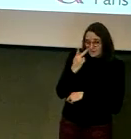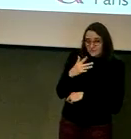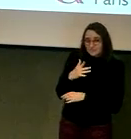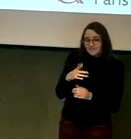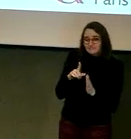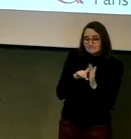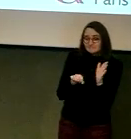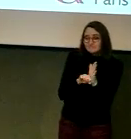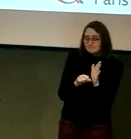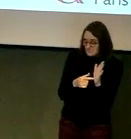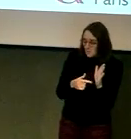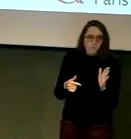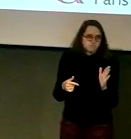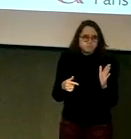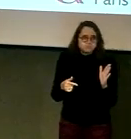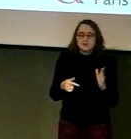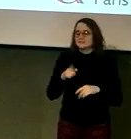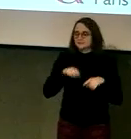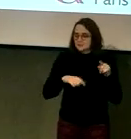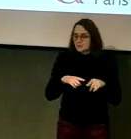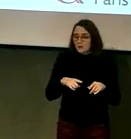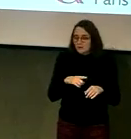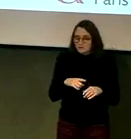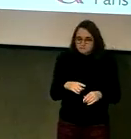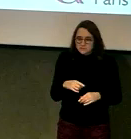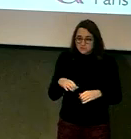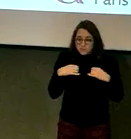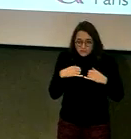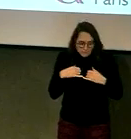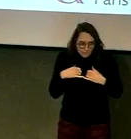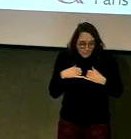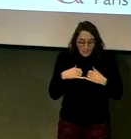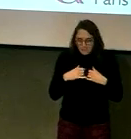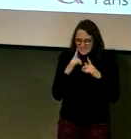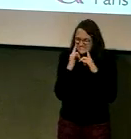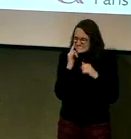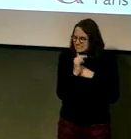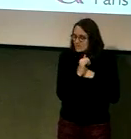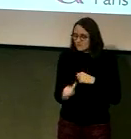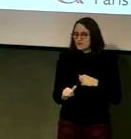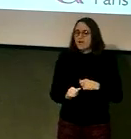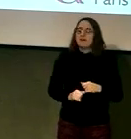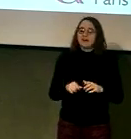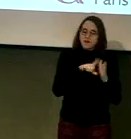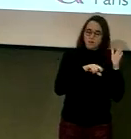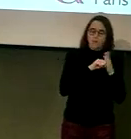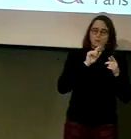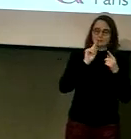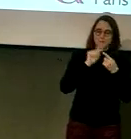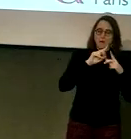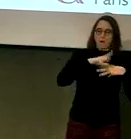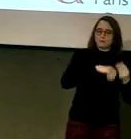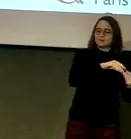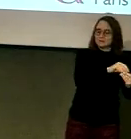c'est très dépendant de l'âge. Les jeunes, ils n'ont jamais vu le logo. Alors le logo de recyclage les intéresse quand même plus parce